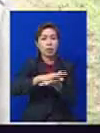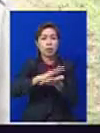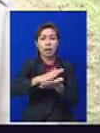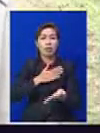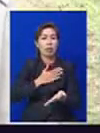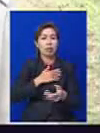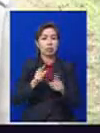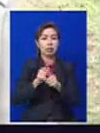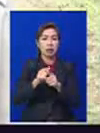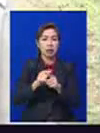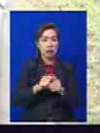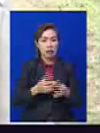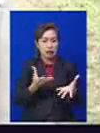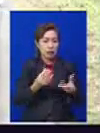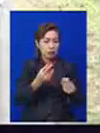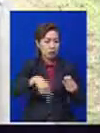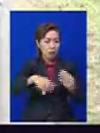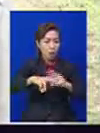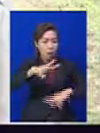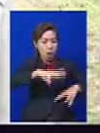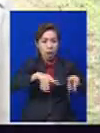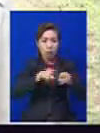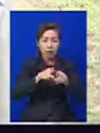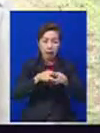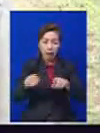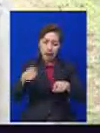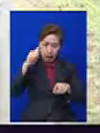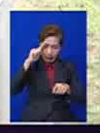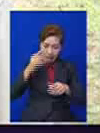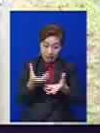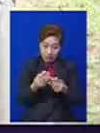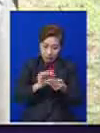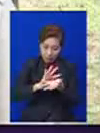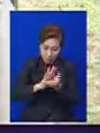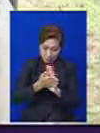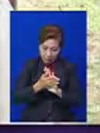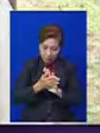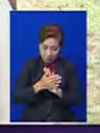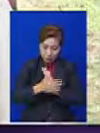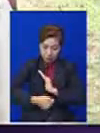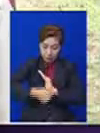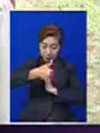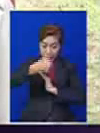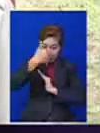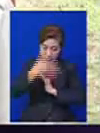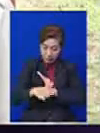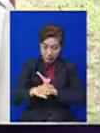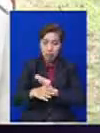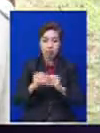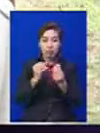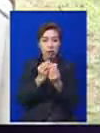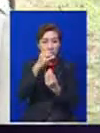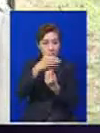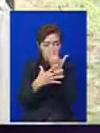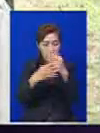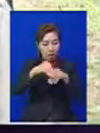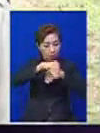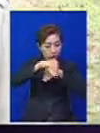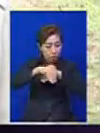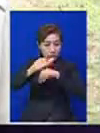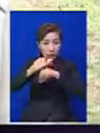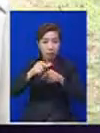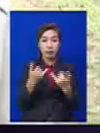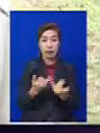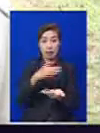ที่ยังว่างเปล่าอยู่นั้นเมื่อเรามาปรับปรุงดินแล้วนะคะเราก็สามารถที่จะเพาะปลูกและขณะนี้โรงเรียนเราก็